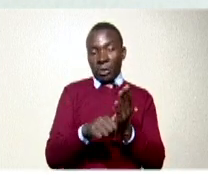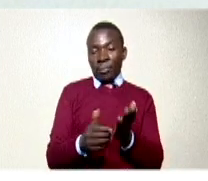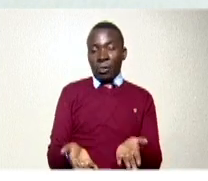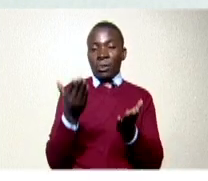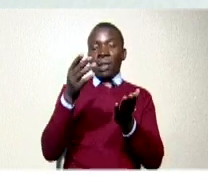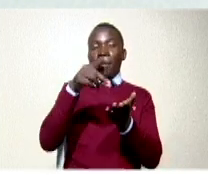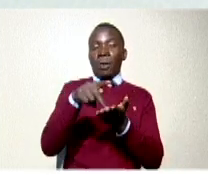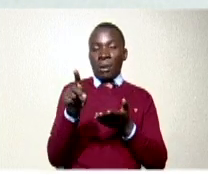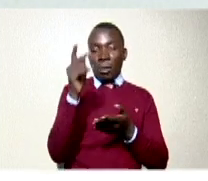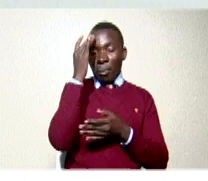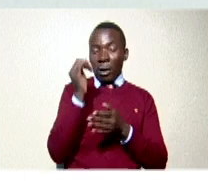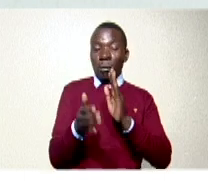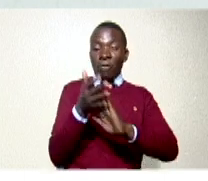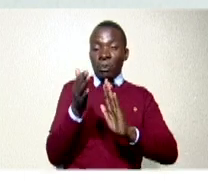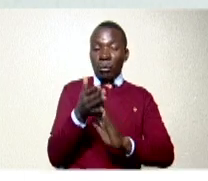umuvuduko w'ibiciro ni